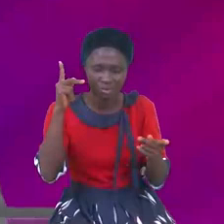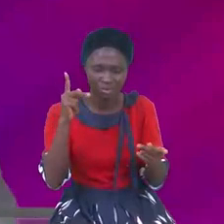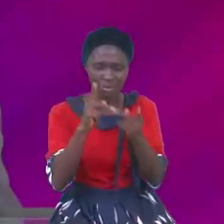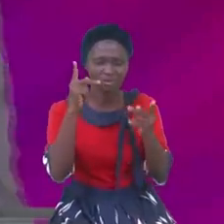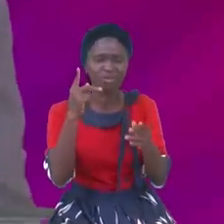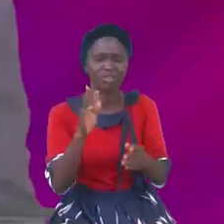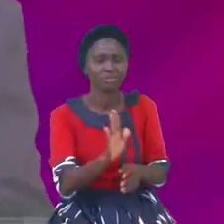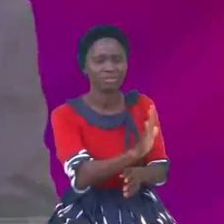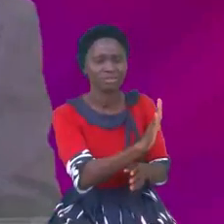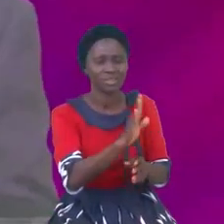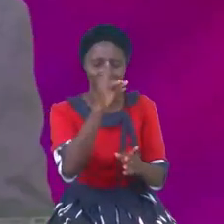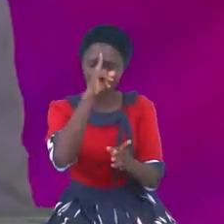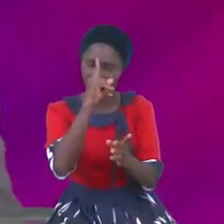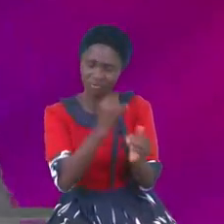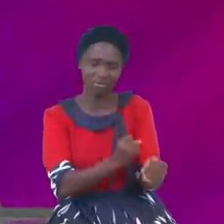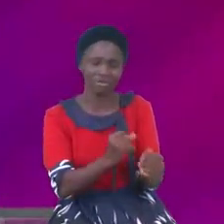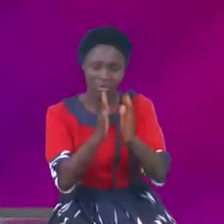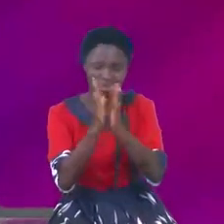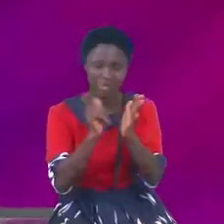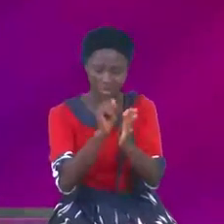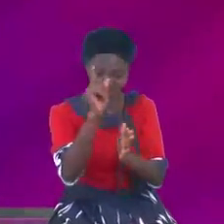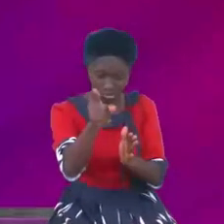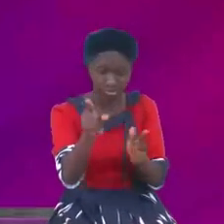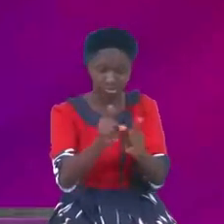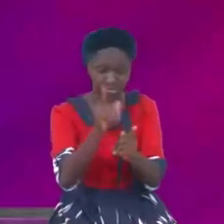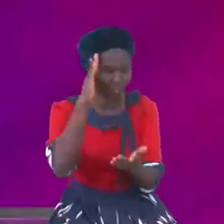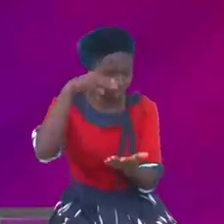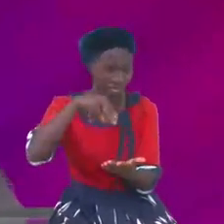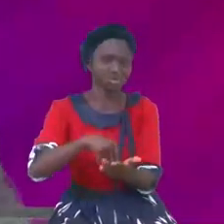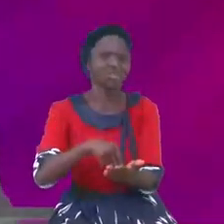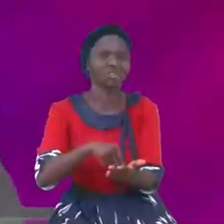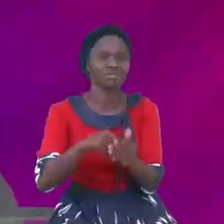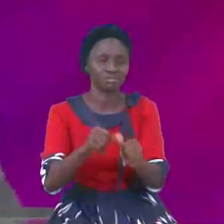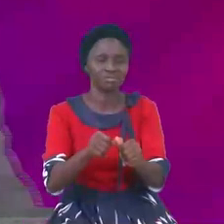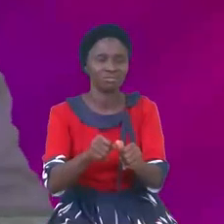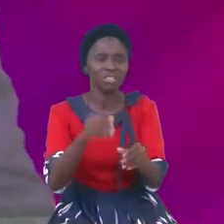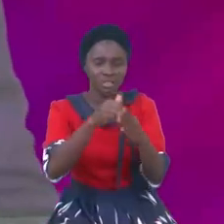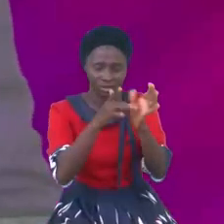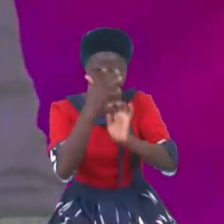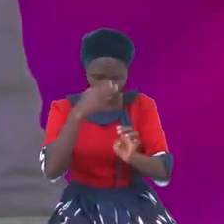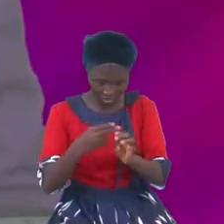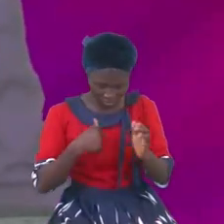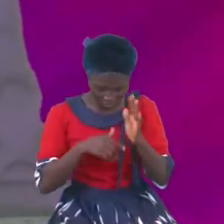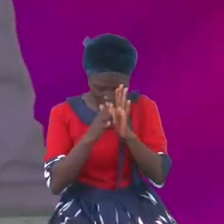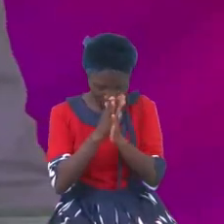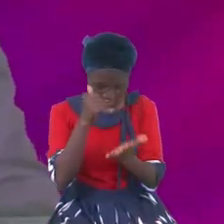tu sois ferme. Au nom de Jésus, nous prions. Prie le